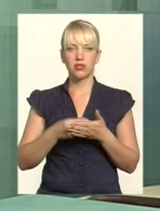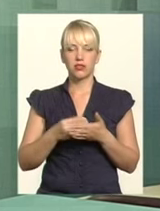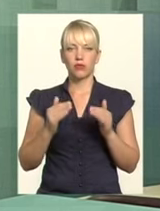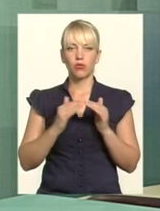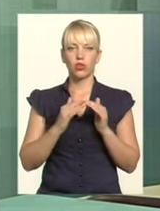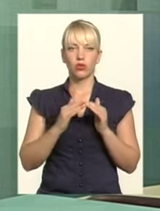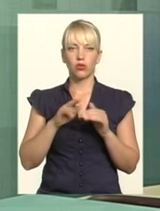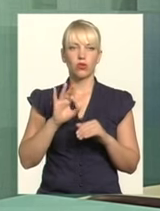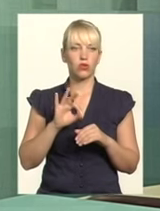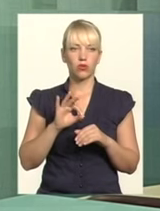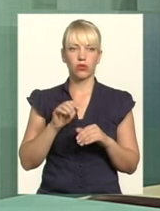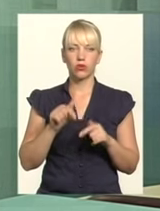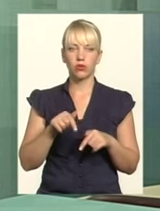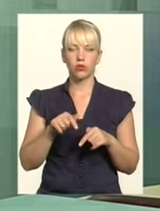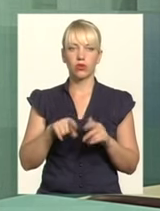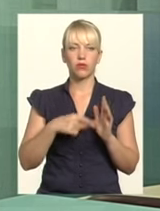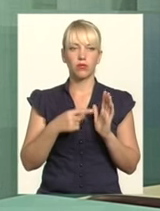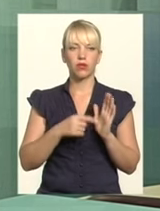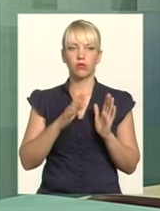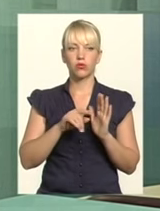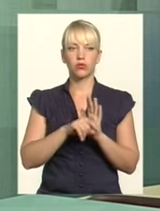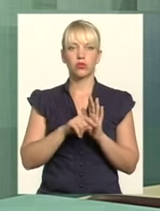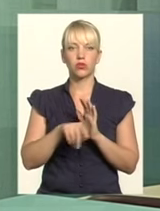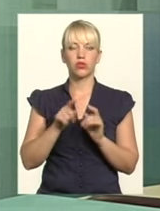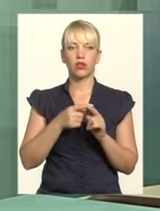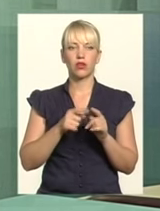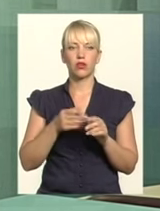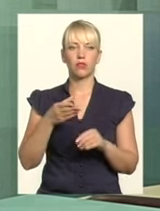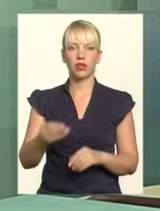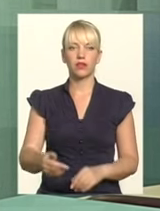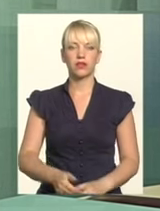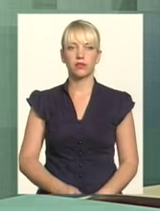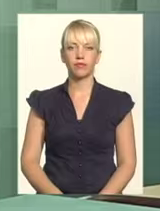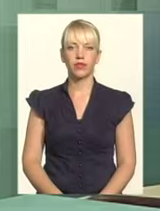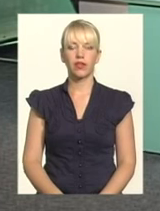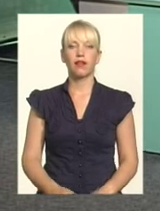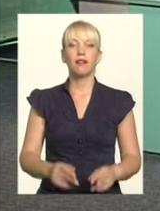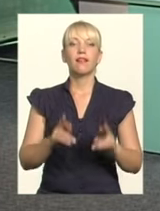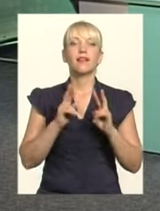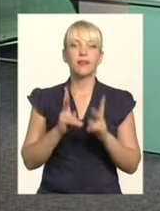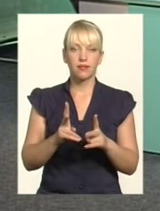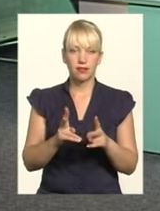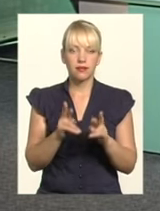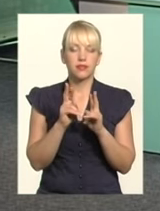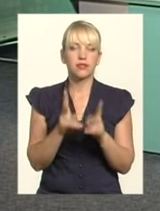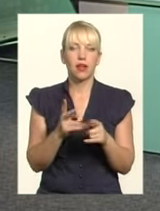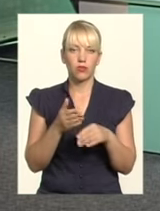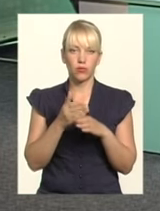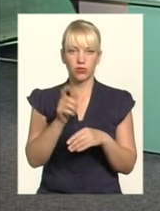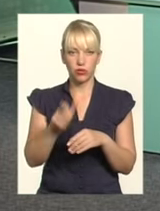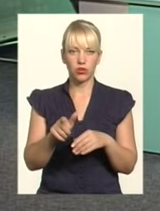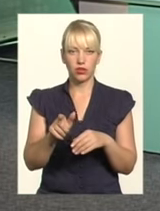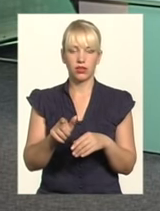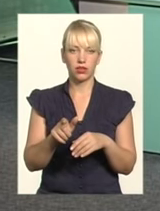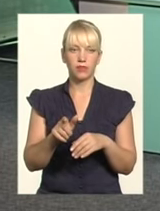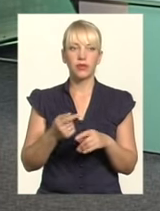ну, то звичайно, то питання буде далі стосовно цієї оплати. Яким чином? І чи є механізм якимось чином допомогти